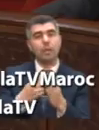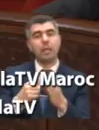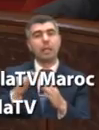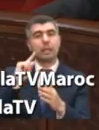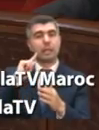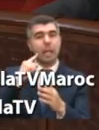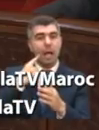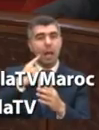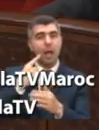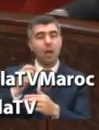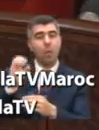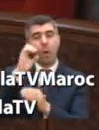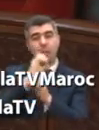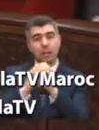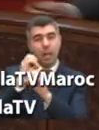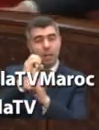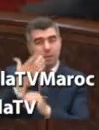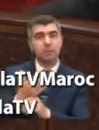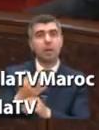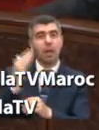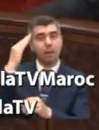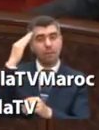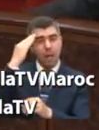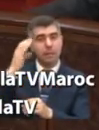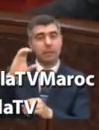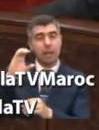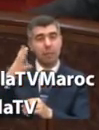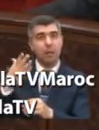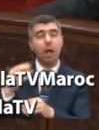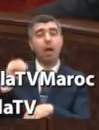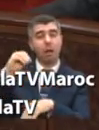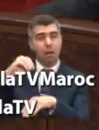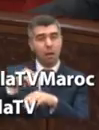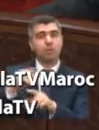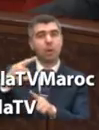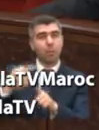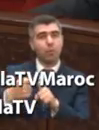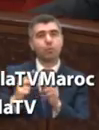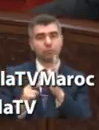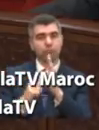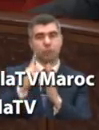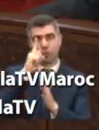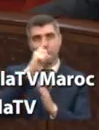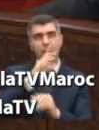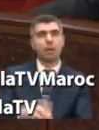ورزازات، بالقنيطره، بالدار البيضاء، بفاس، وايضا مؤسسات اخرى في الطريق ان شاء الله.